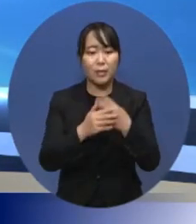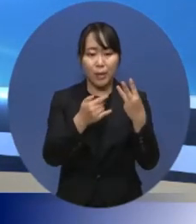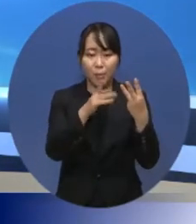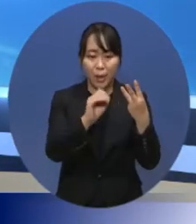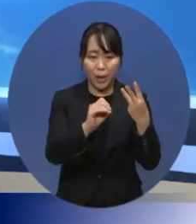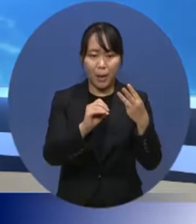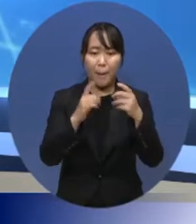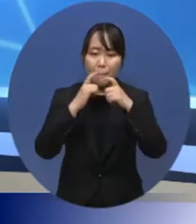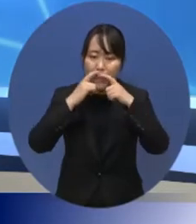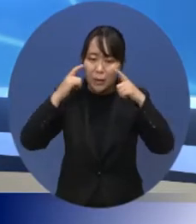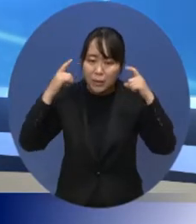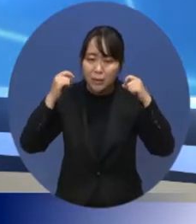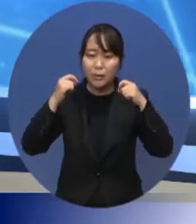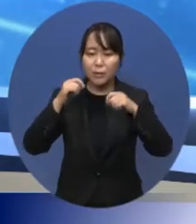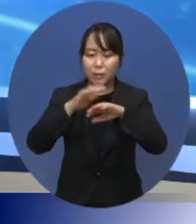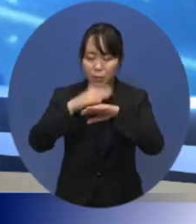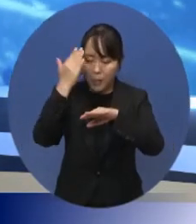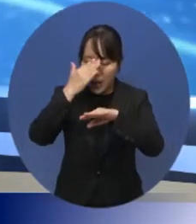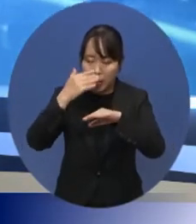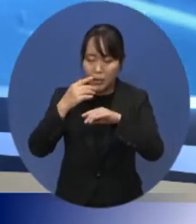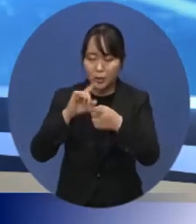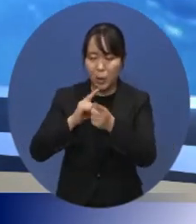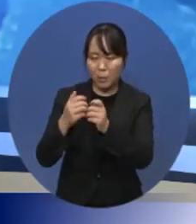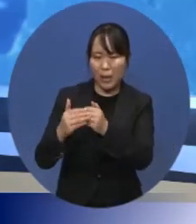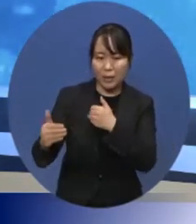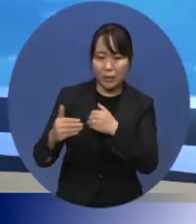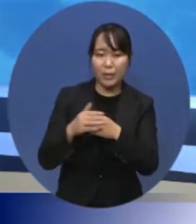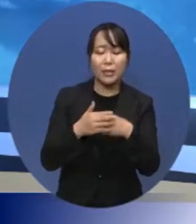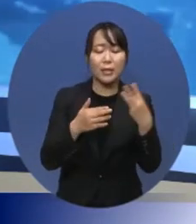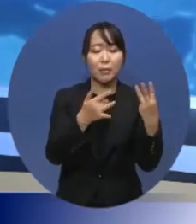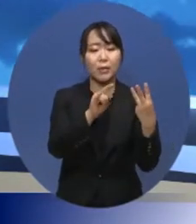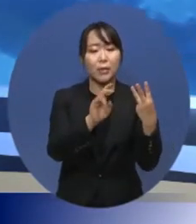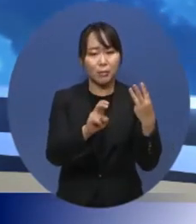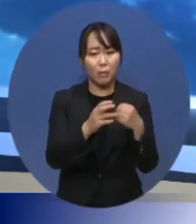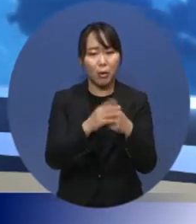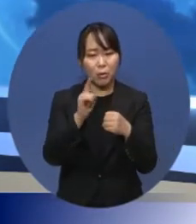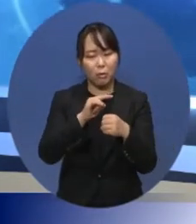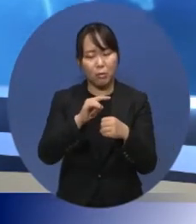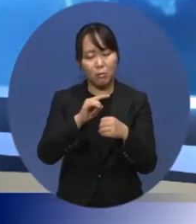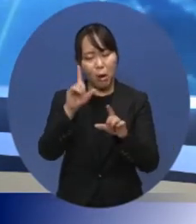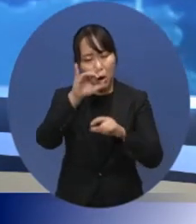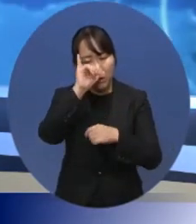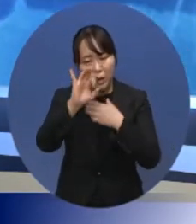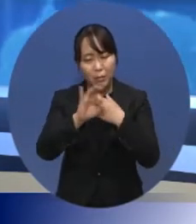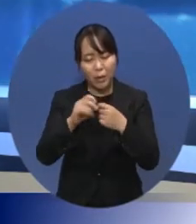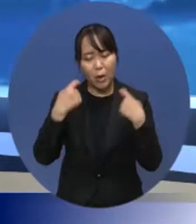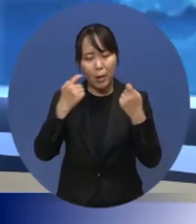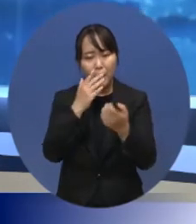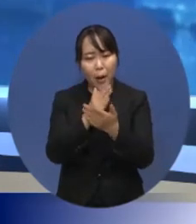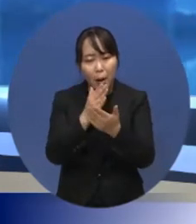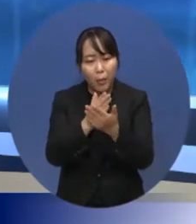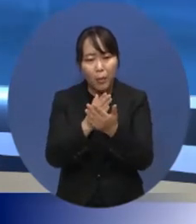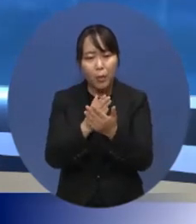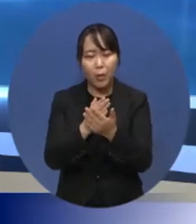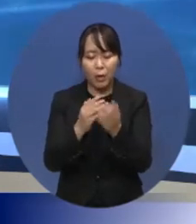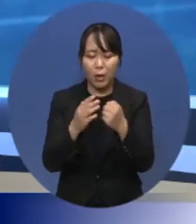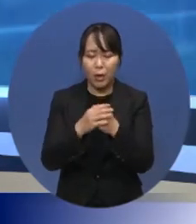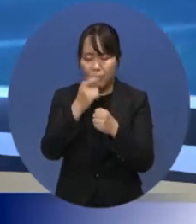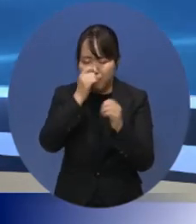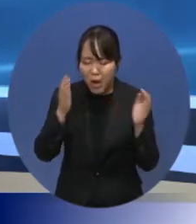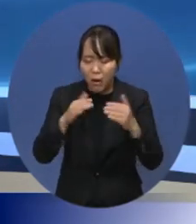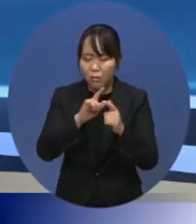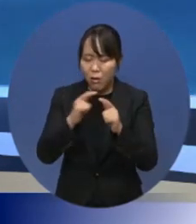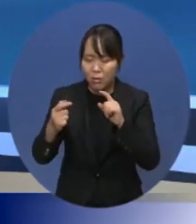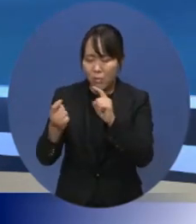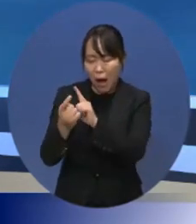마스크 착용이나 손 씻기, 거리 두기와 삼금, 증상이 있으면 여행하지 말 것과 3일 시설을 방문하지